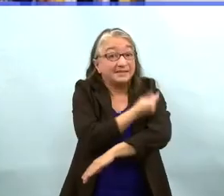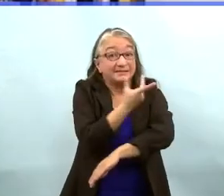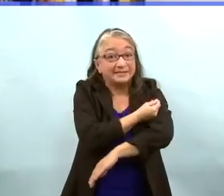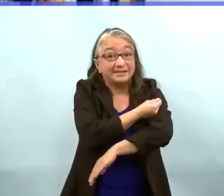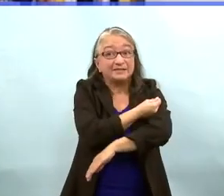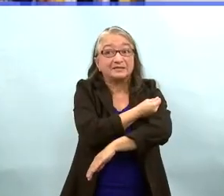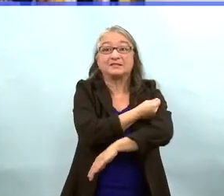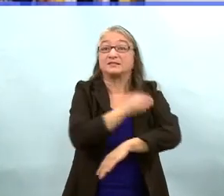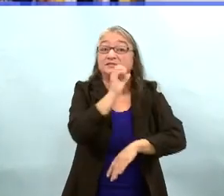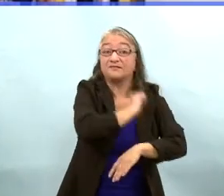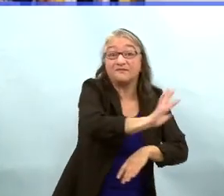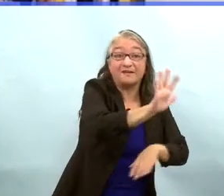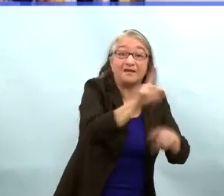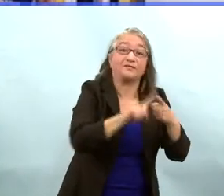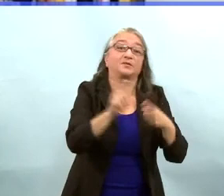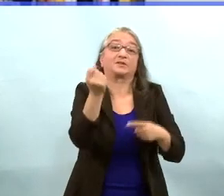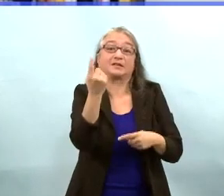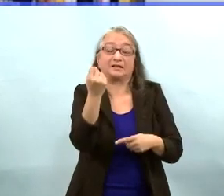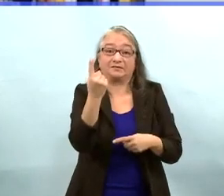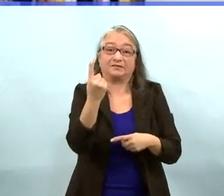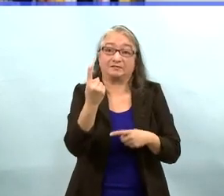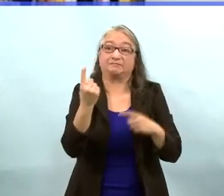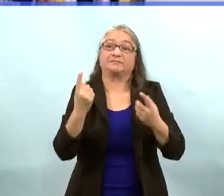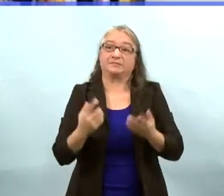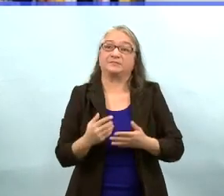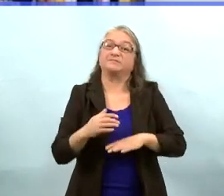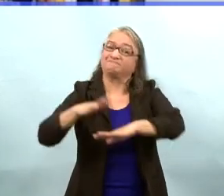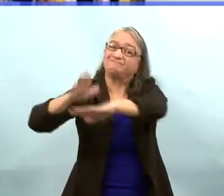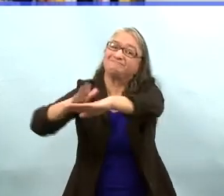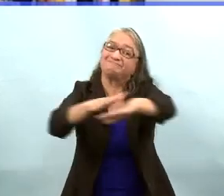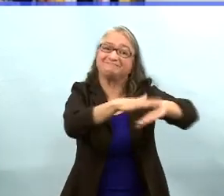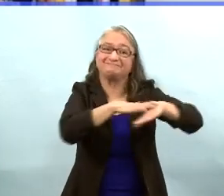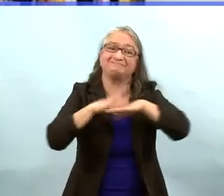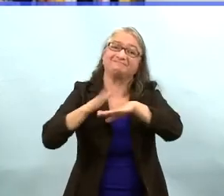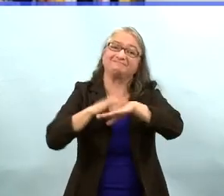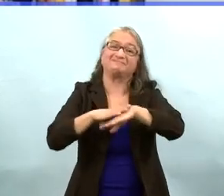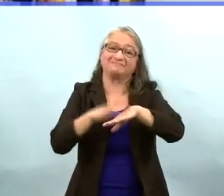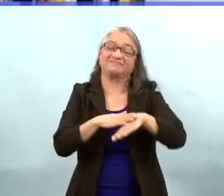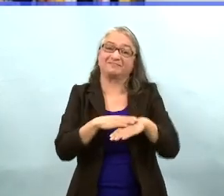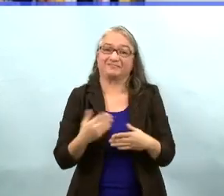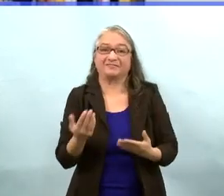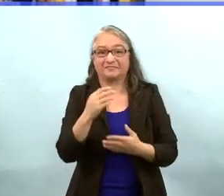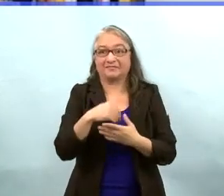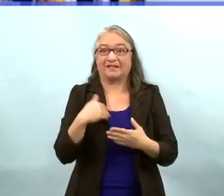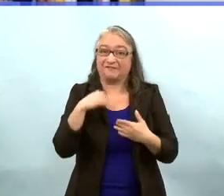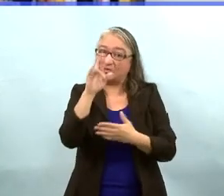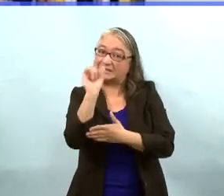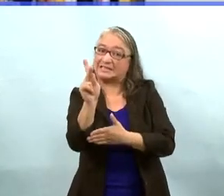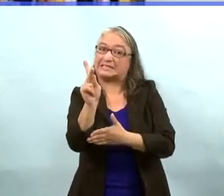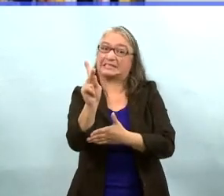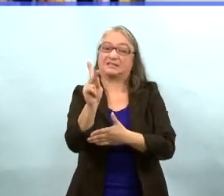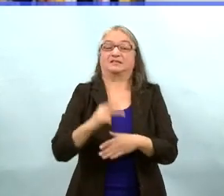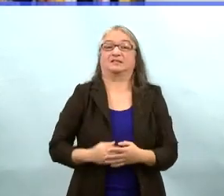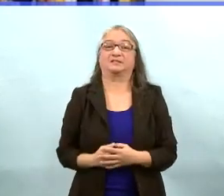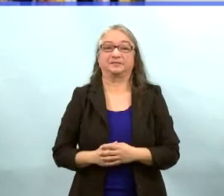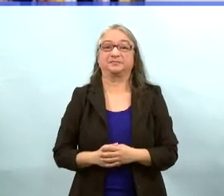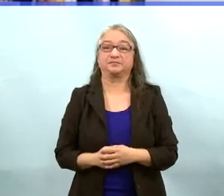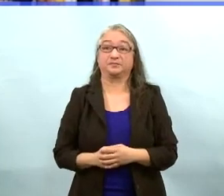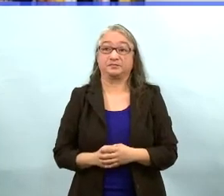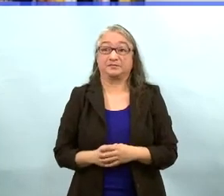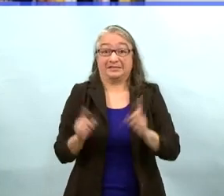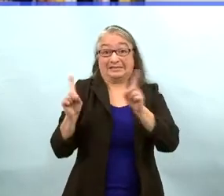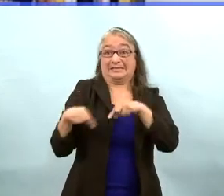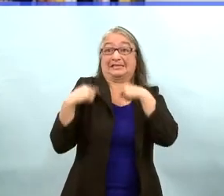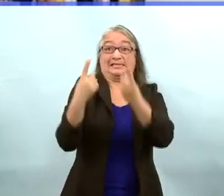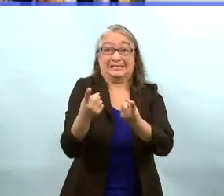Alors, pendant toute la pandémie, il y a plus de 6000 enfants manitobains qui ont contracté le virus. Et jusqu'à présent, les